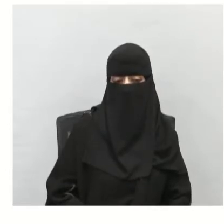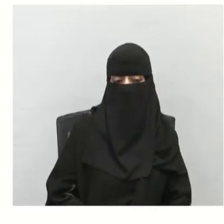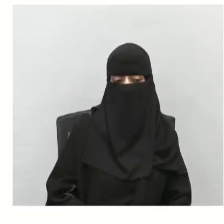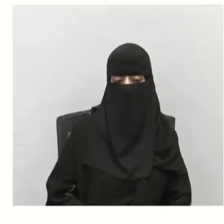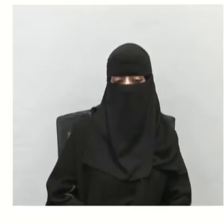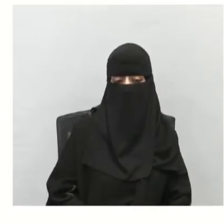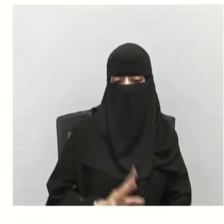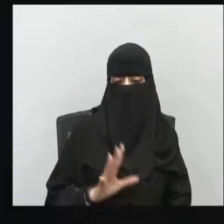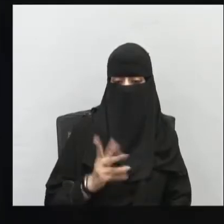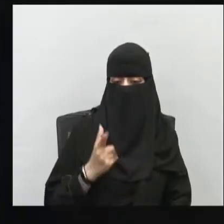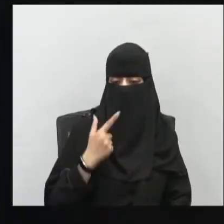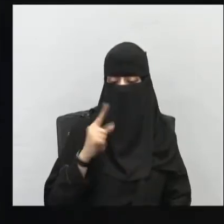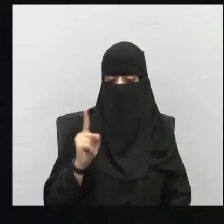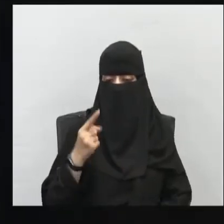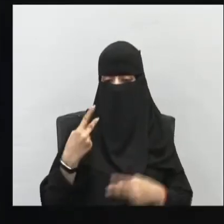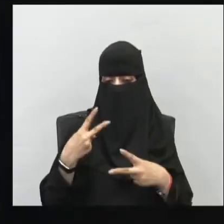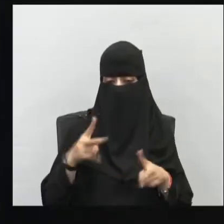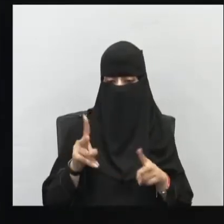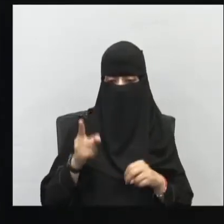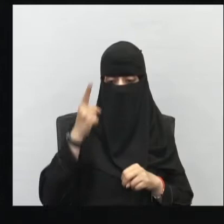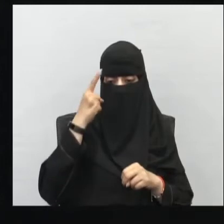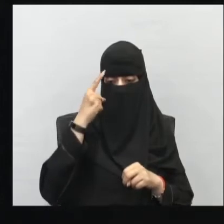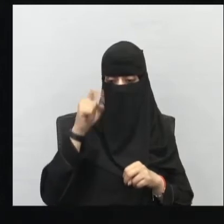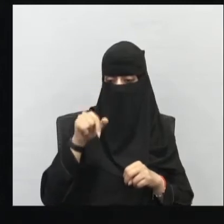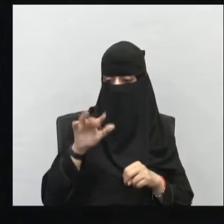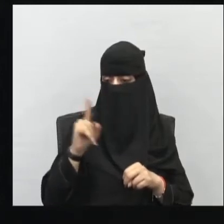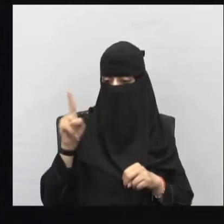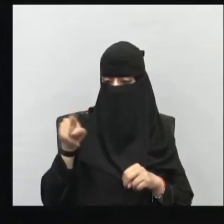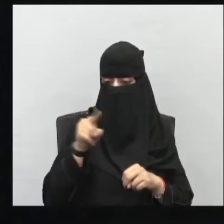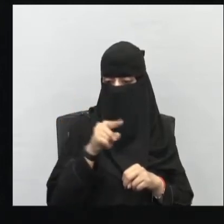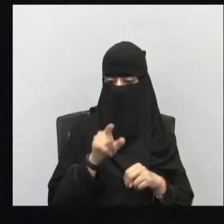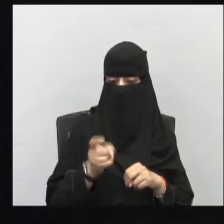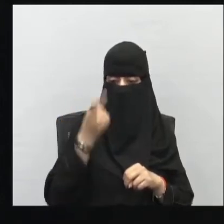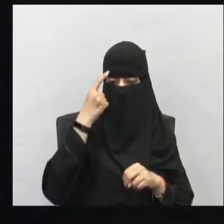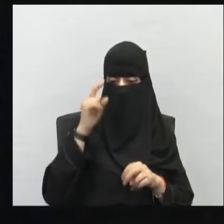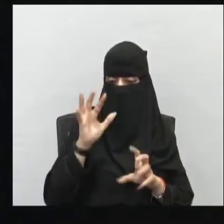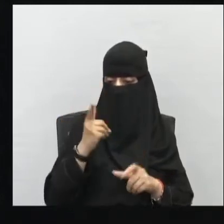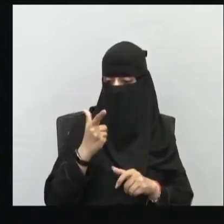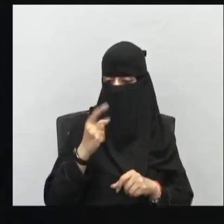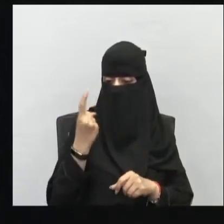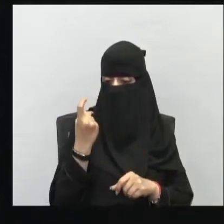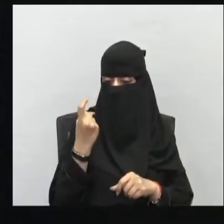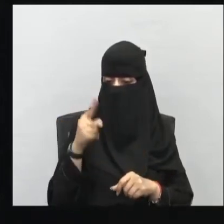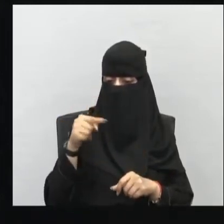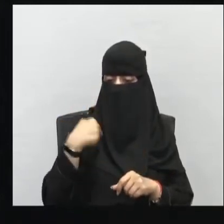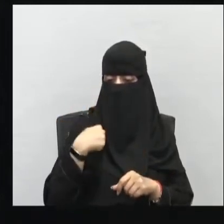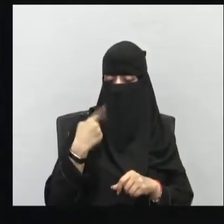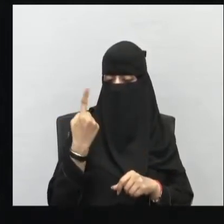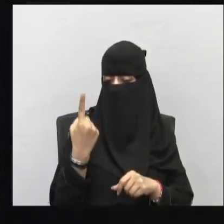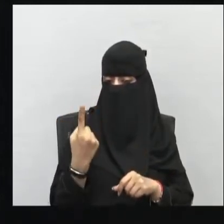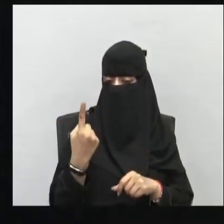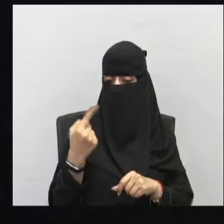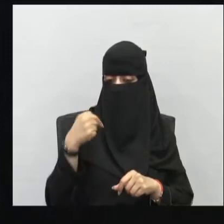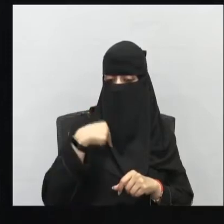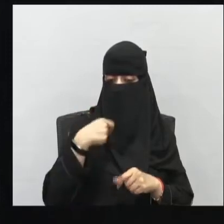في البداية أحتاج إلى ماذا؟ إلى معرفة كم ريال يمتلك كل طالب من هؤلاء الطلاب. هنا نبتدئ بماذا؟